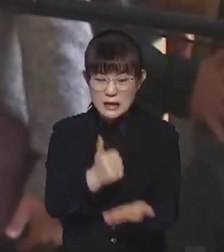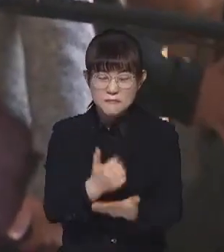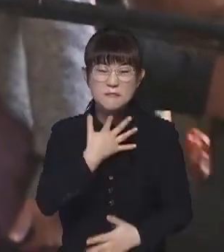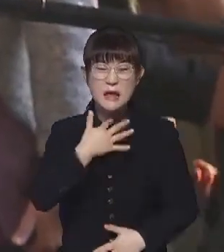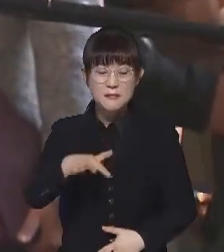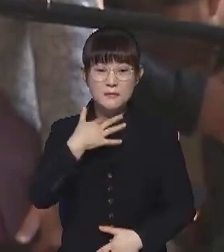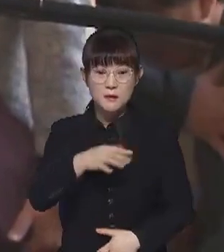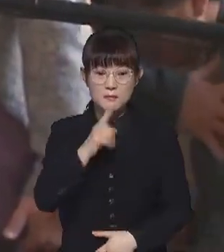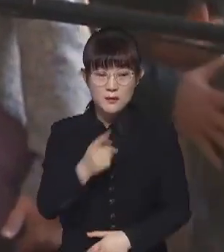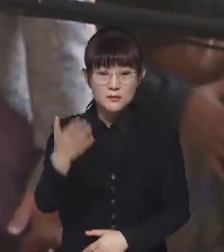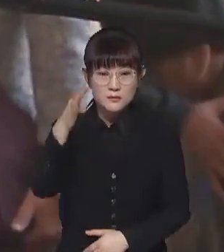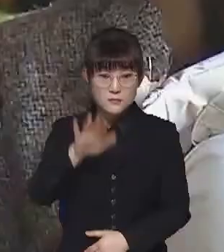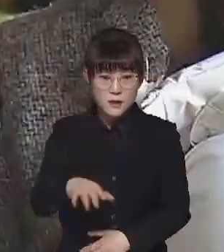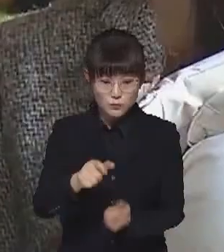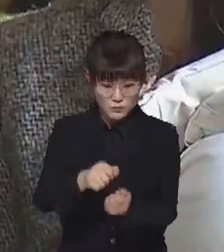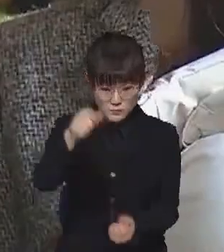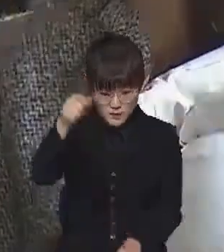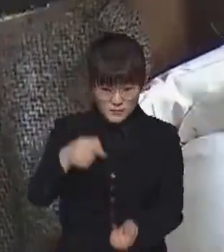있지만